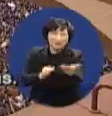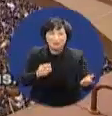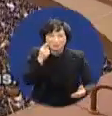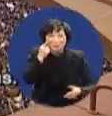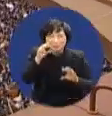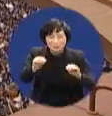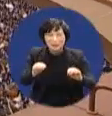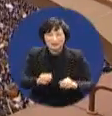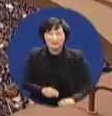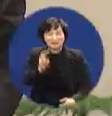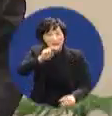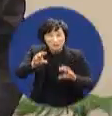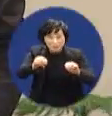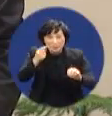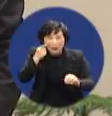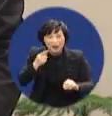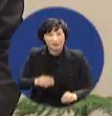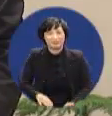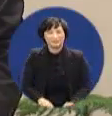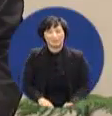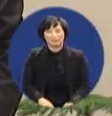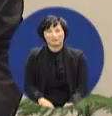스톱.